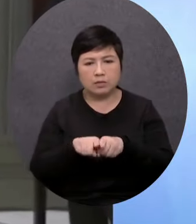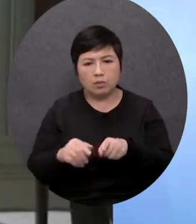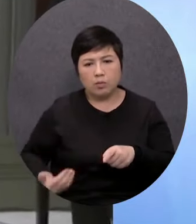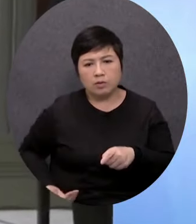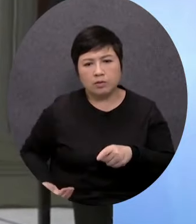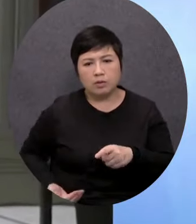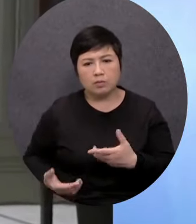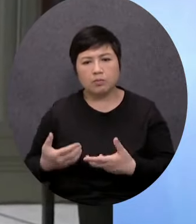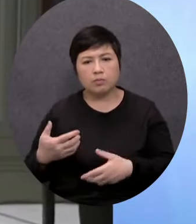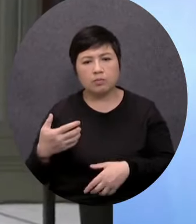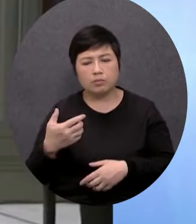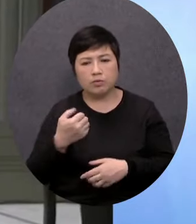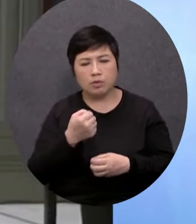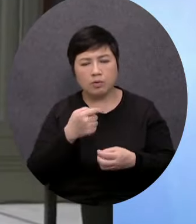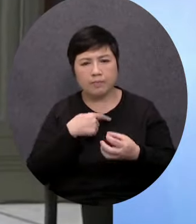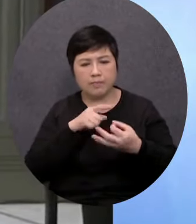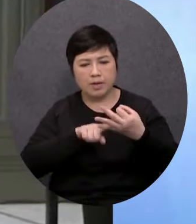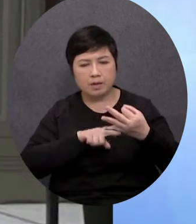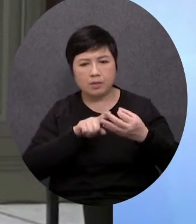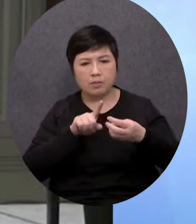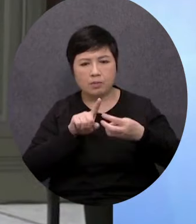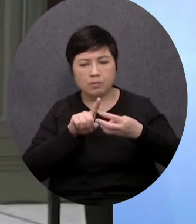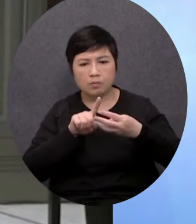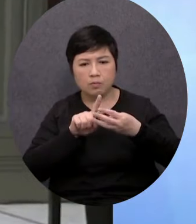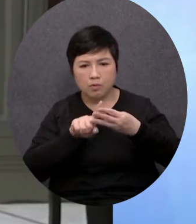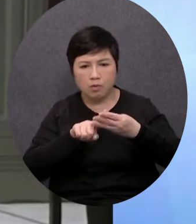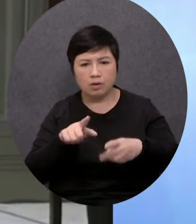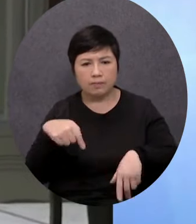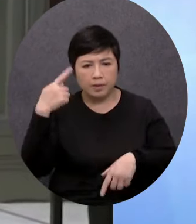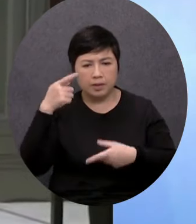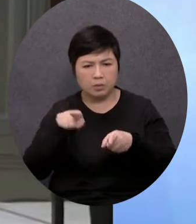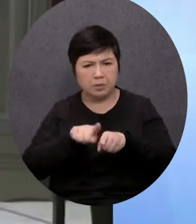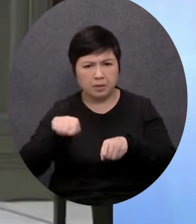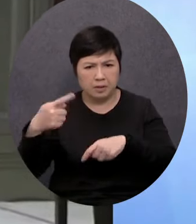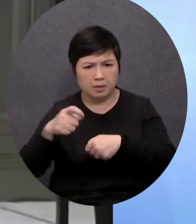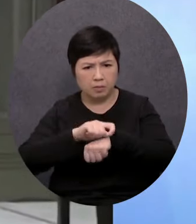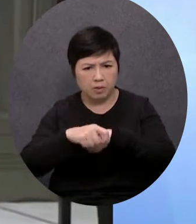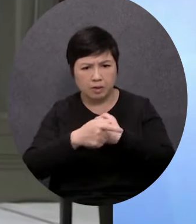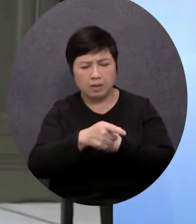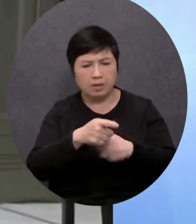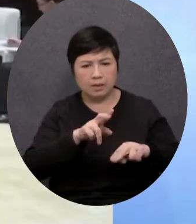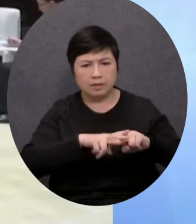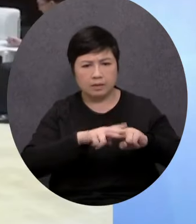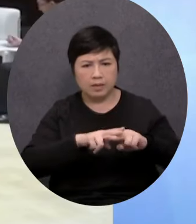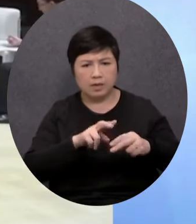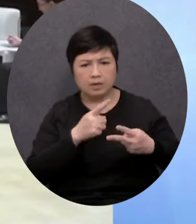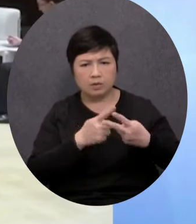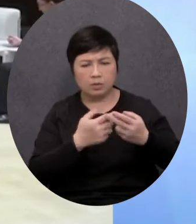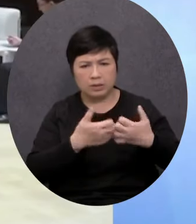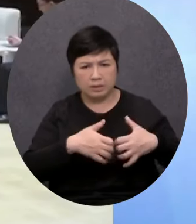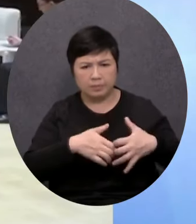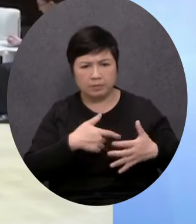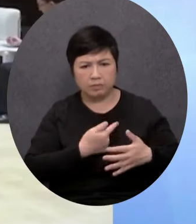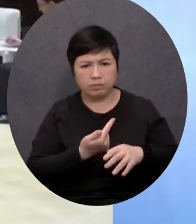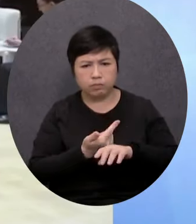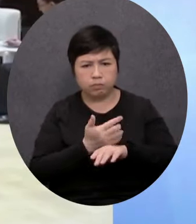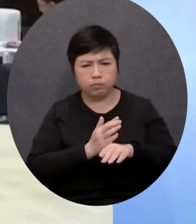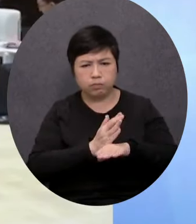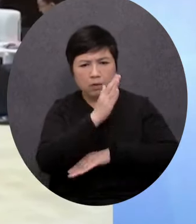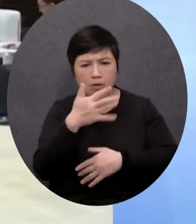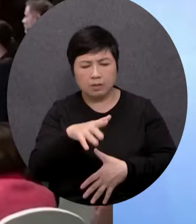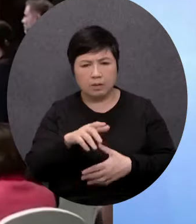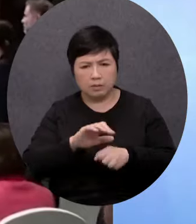省長王偉忠會面，佢提到美國同其他國家擔心中國工業產能過剩問題可能導致全球溢